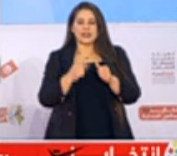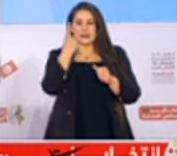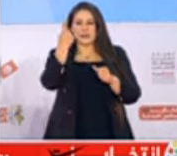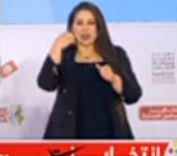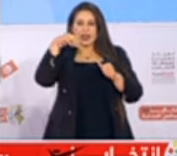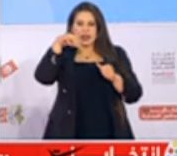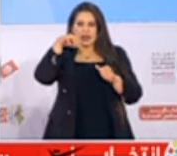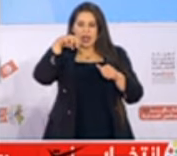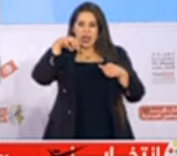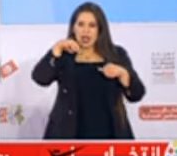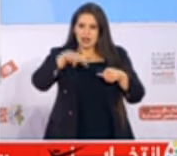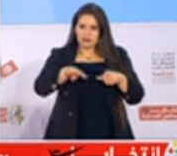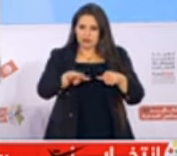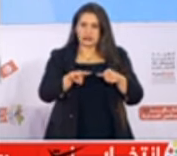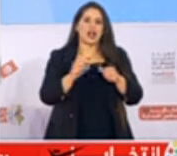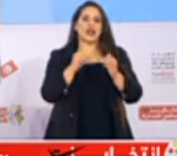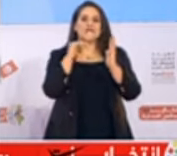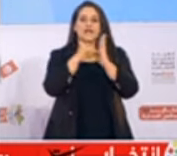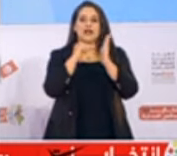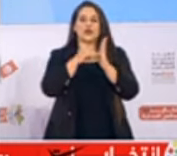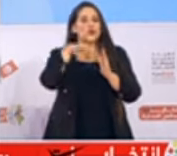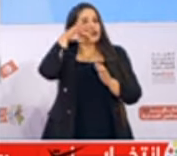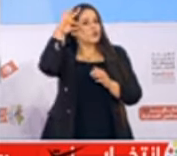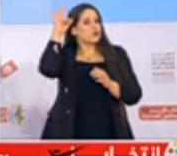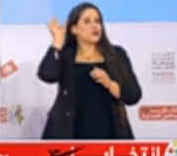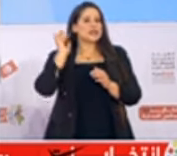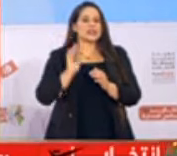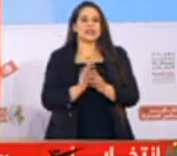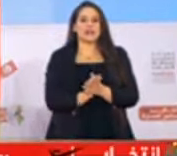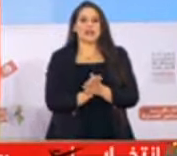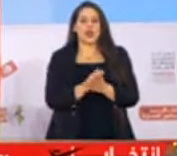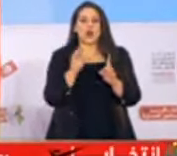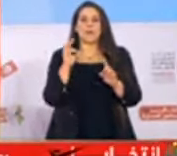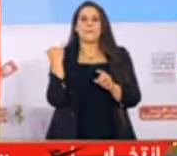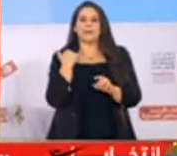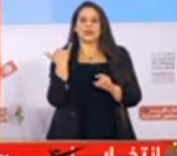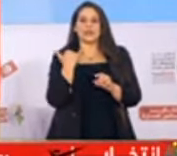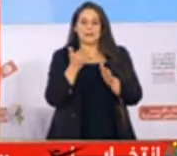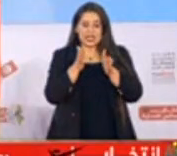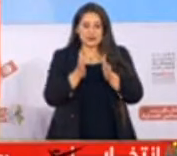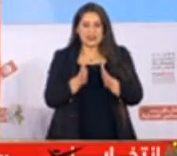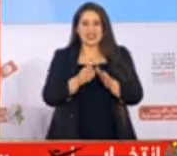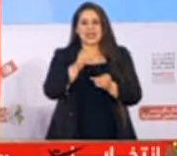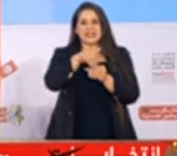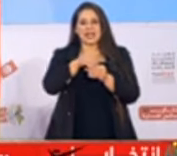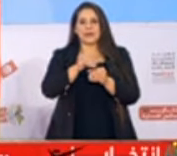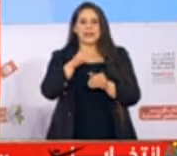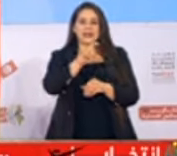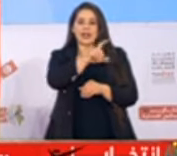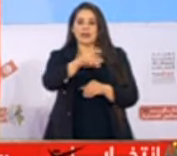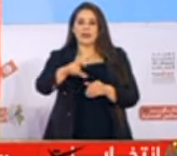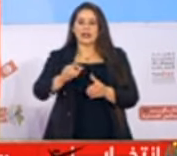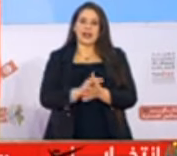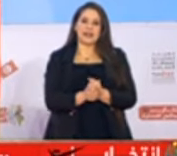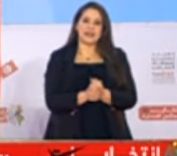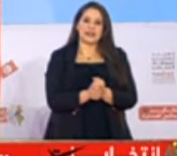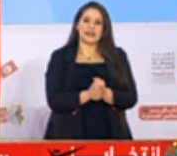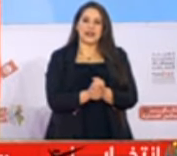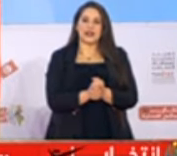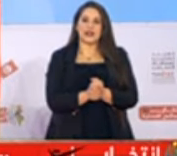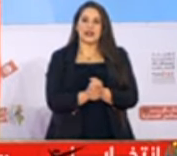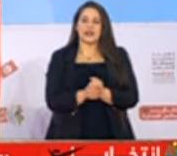تونسي أظن هم المهتمين بالانتخابات التشريعية. هذه أرقام رسمية حاليا. قارنوها